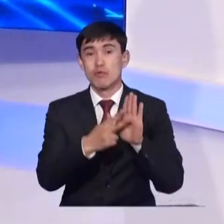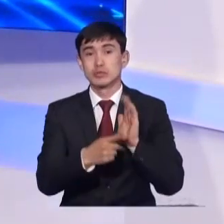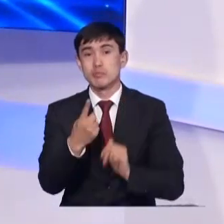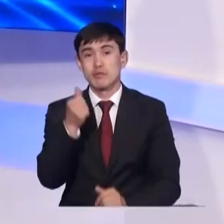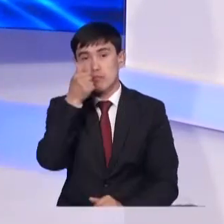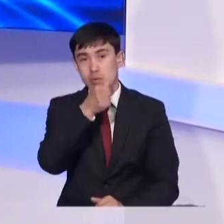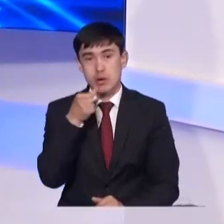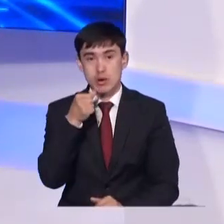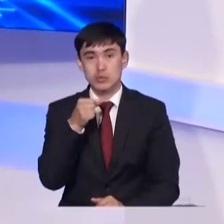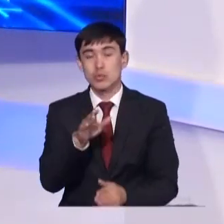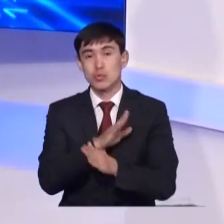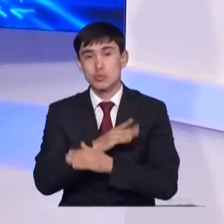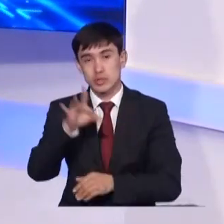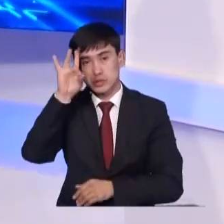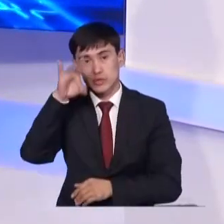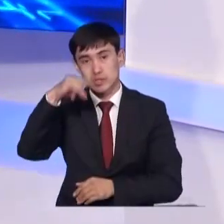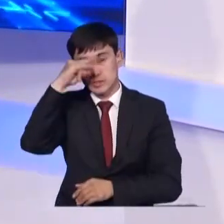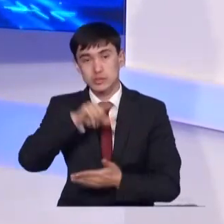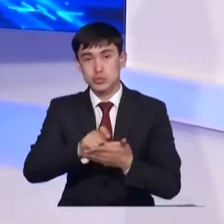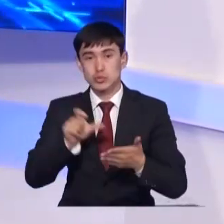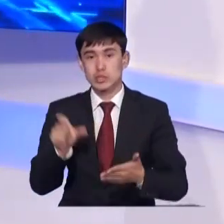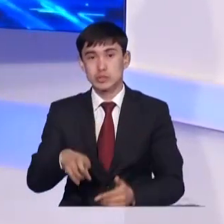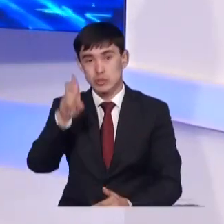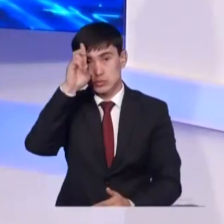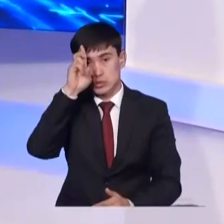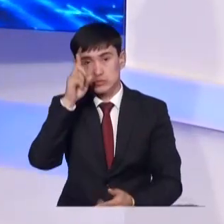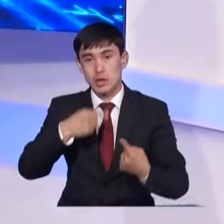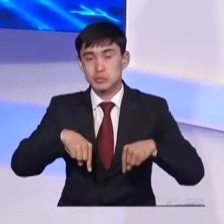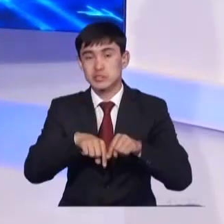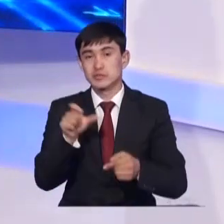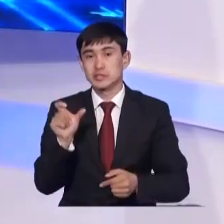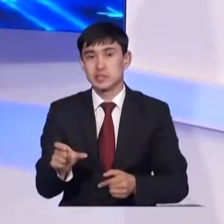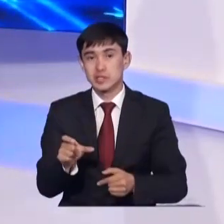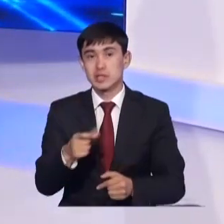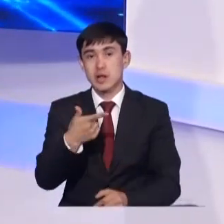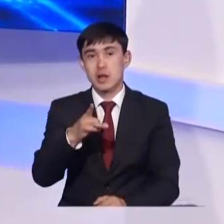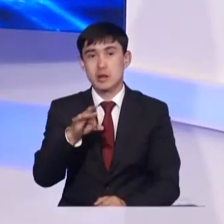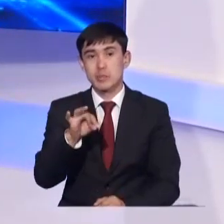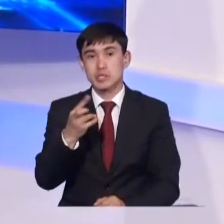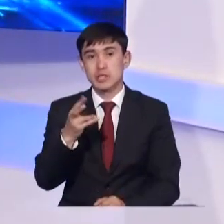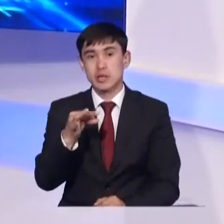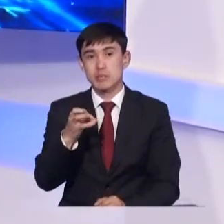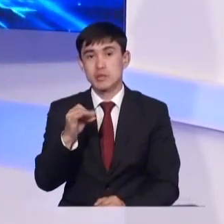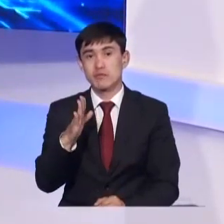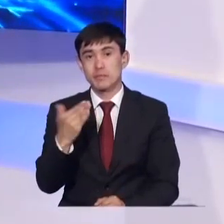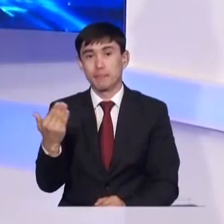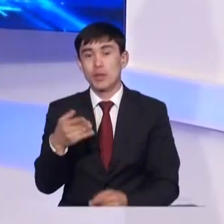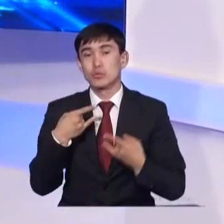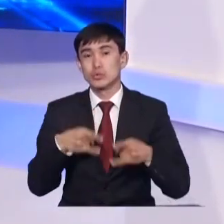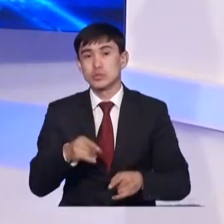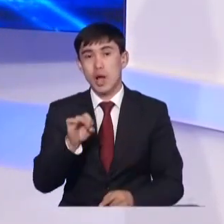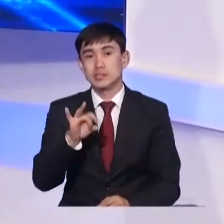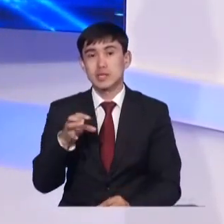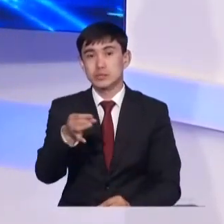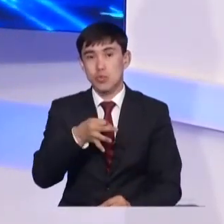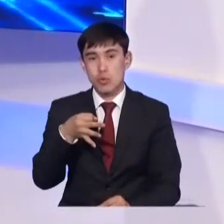район жизни скончался известный казахстанский журналист государственный и общественный деятель лбе шула Ахметов уроженец